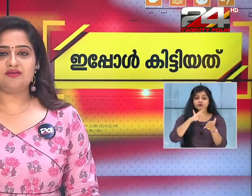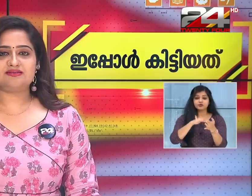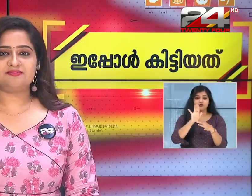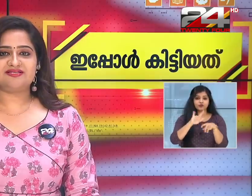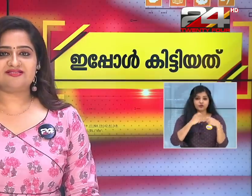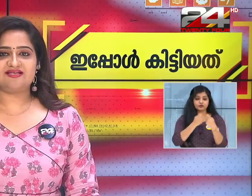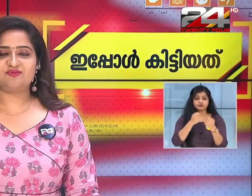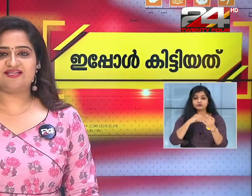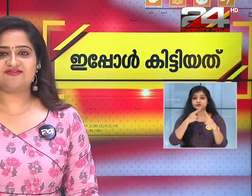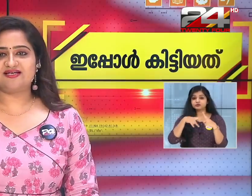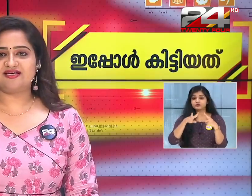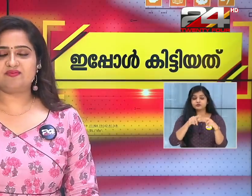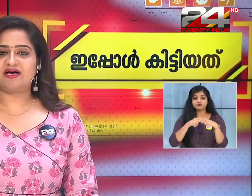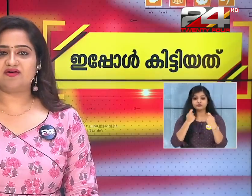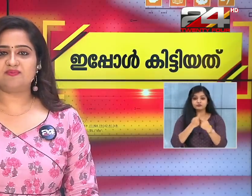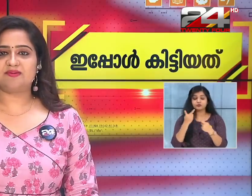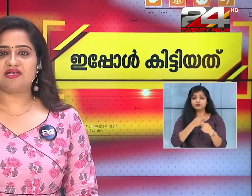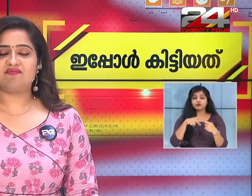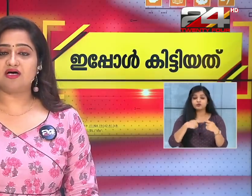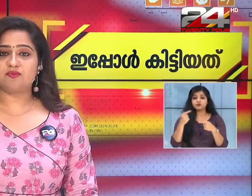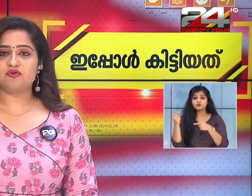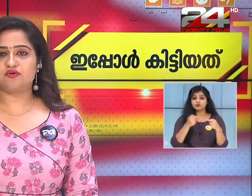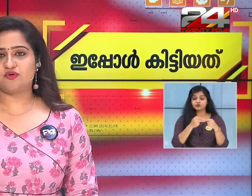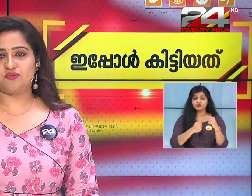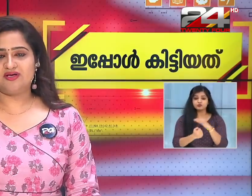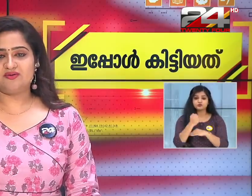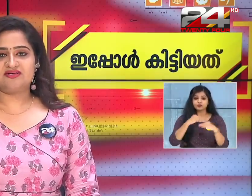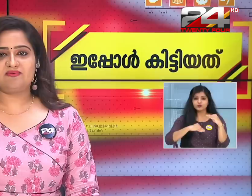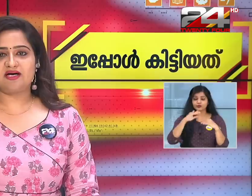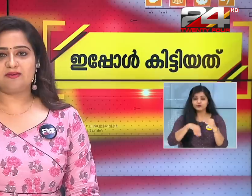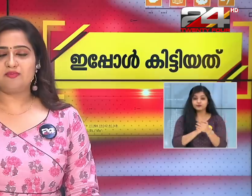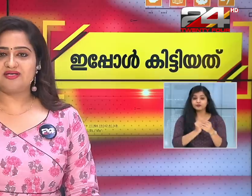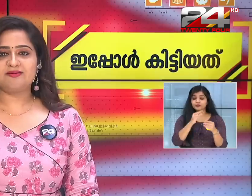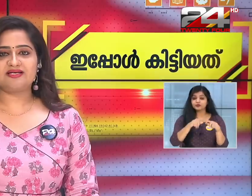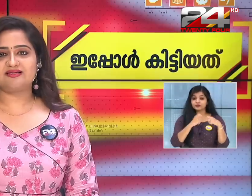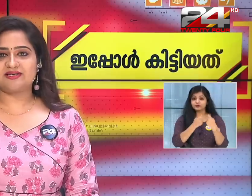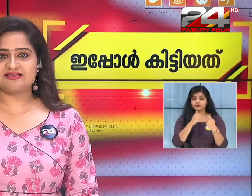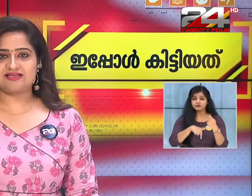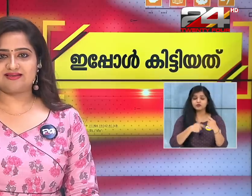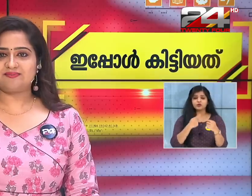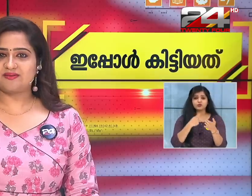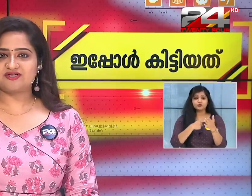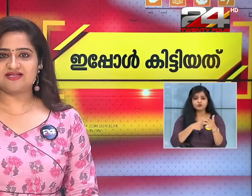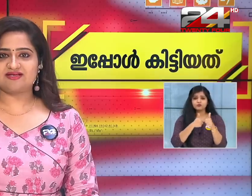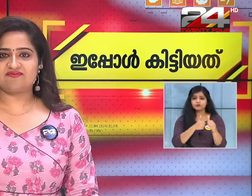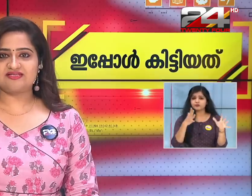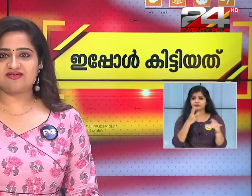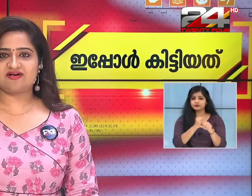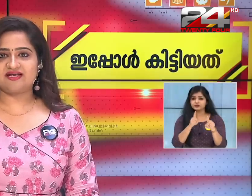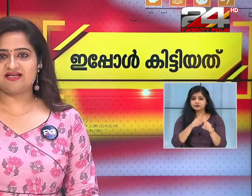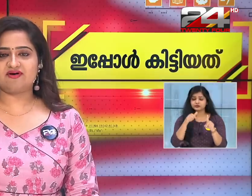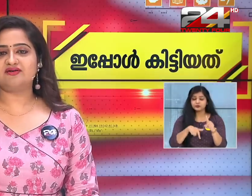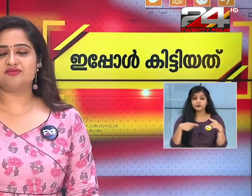മഹാരാഷ്ട്രയിൽ കോൺഗ്രസും ശിവസേന ഉദ്ധവ് താക്കറെ വിഭാഗവും തമ്മിൽ വാക്പോര് മുറുകുന്നു. ഉദ്ധവ് വിഭാഗം മുന്നണി മര്യാദ പാലിച്ചില്ല എന്ന് പ്രതിപക്ഷ നേതാവ്